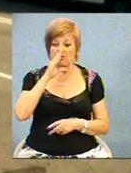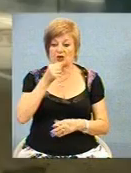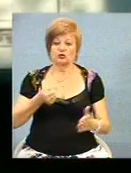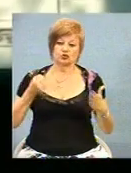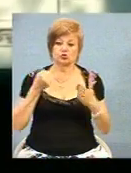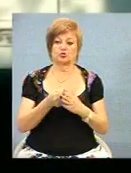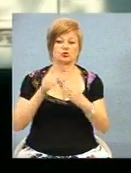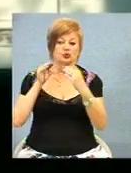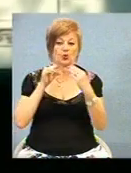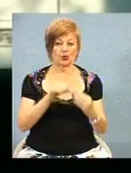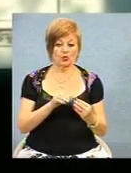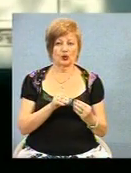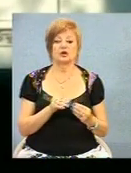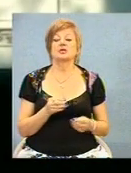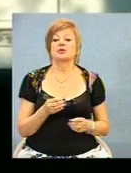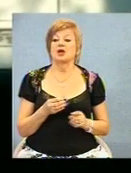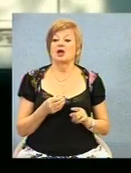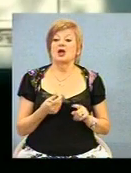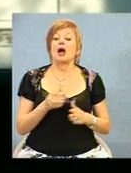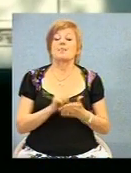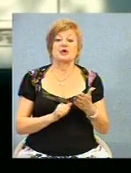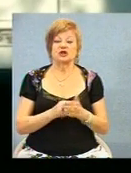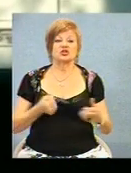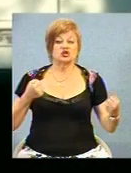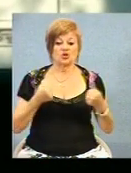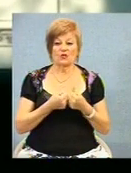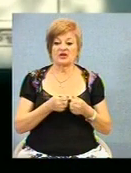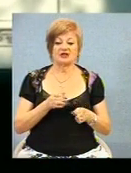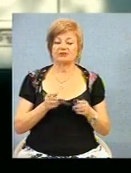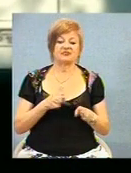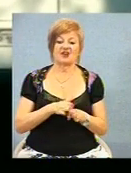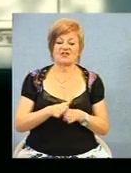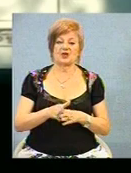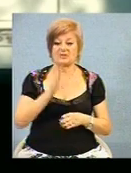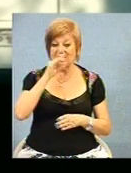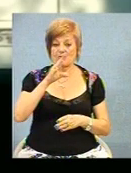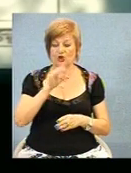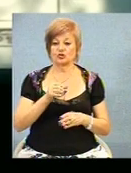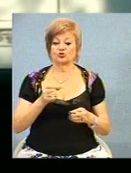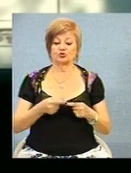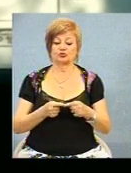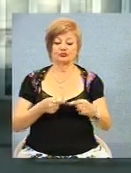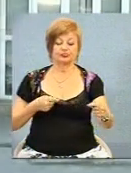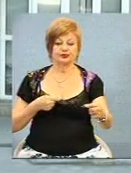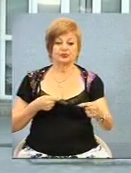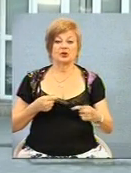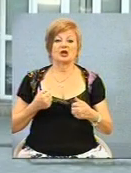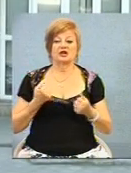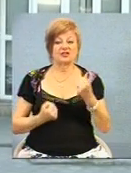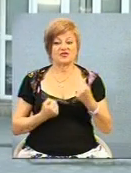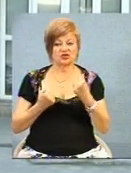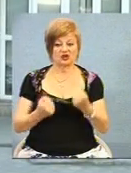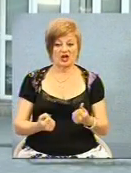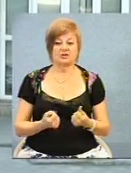із автомобілями Mazda та Hyundai Elantra. Причина аварії – недотримання водієм маршрутки безпечної дистанції руху, повідомила